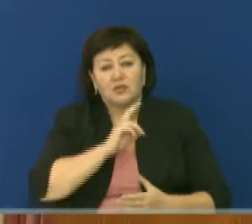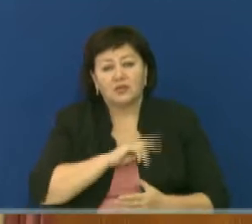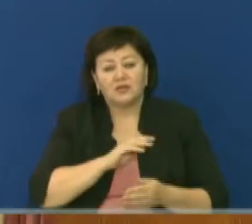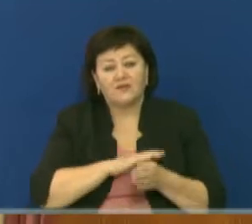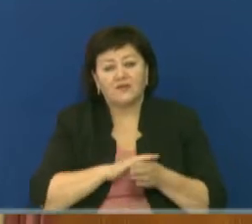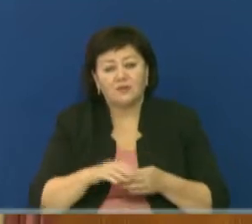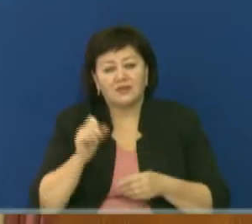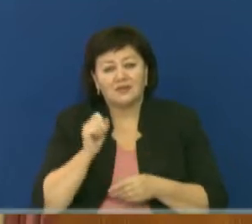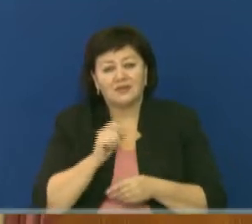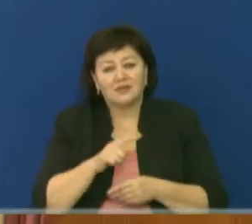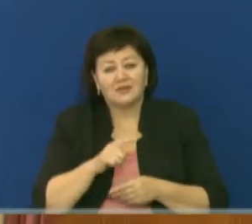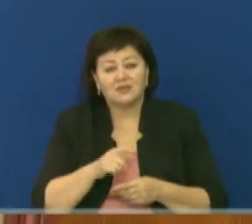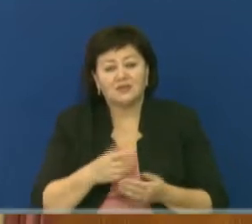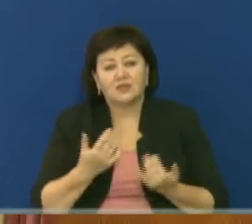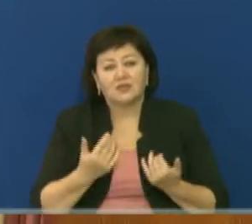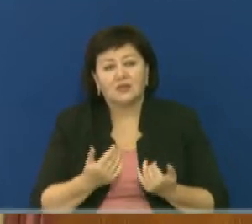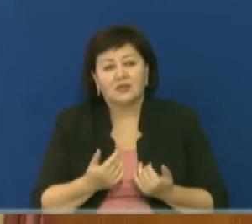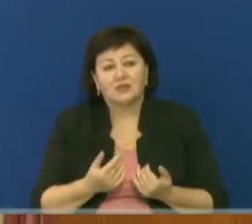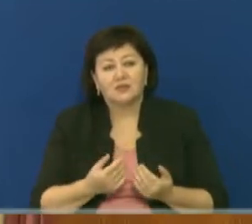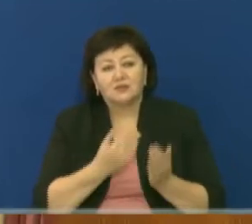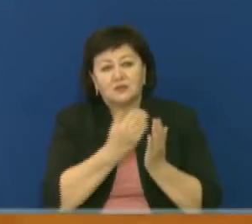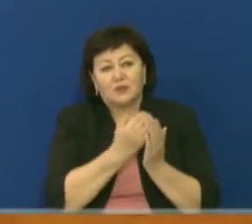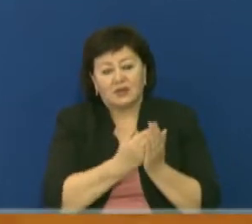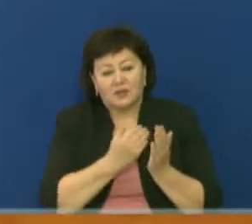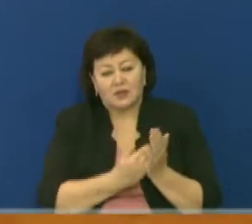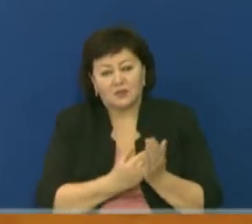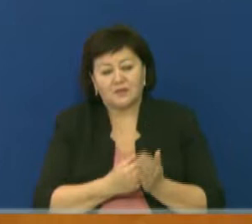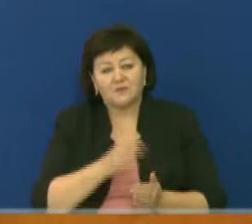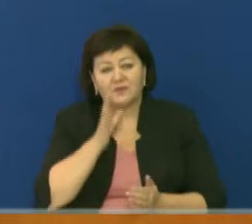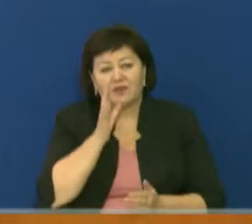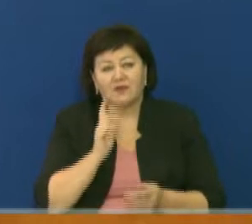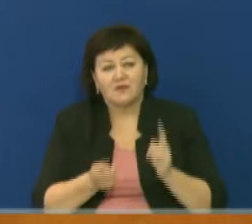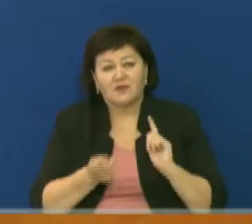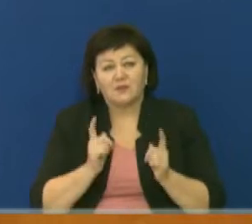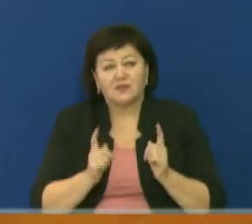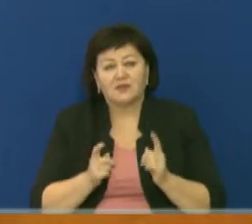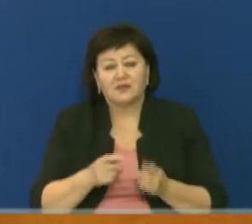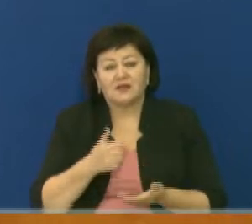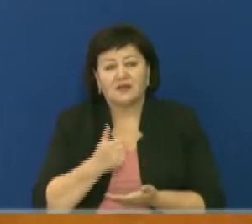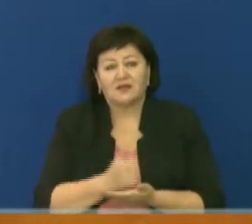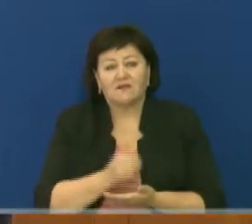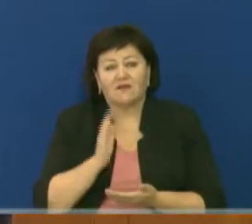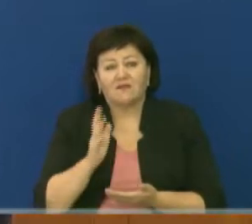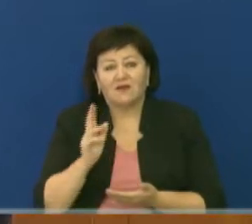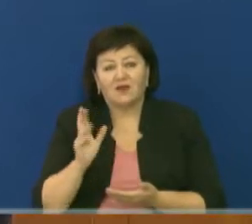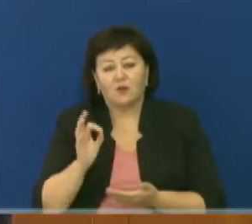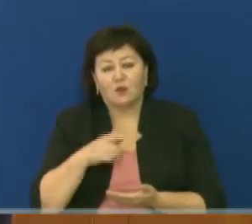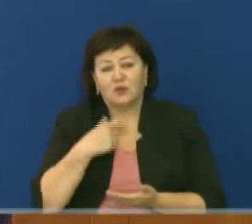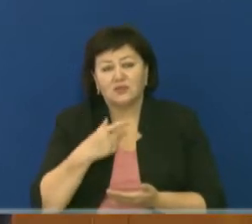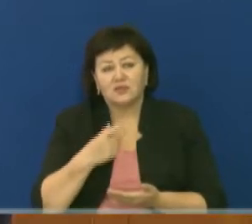которые стоят перед нами, соответствующими программами. Во время совещания аким области дал ряд поручений по